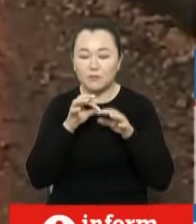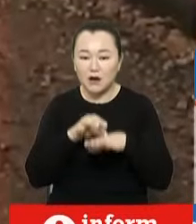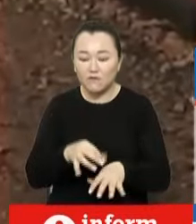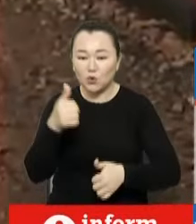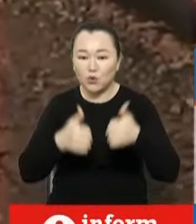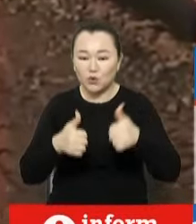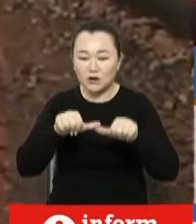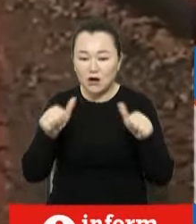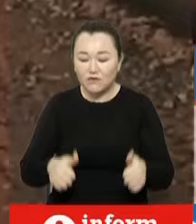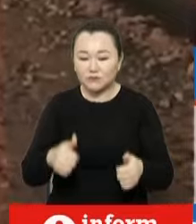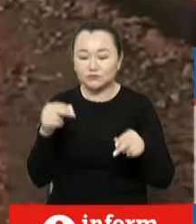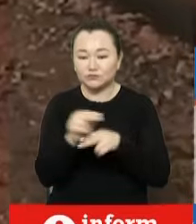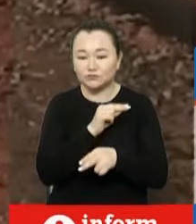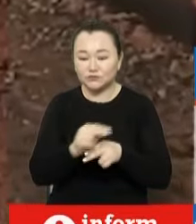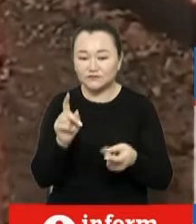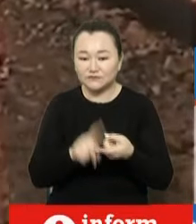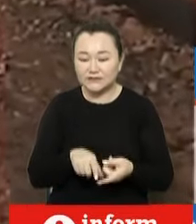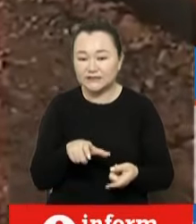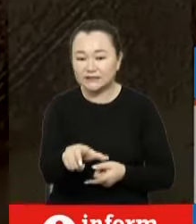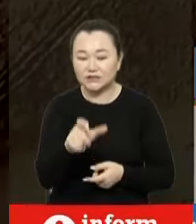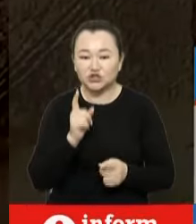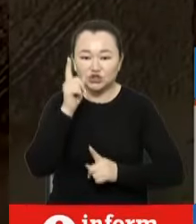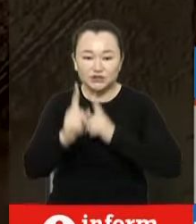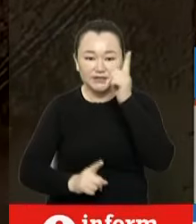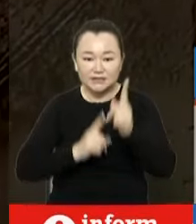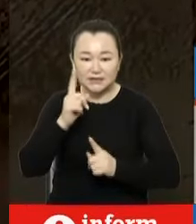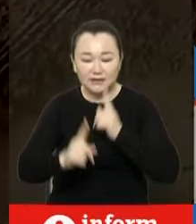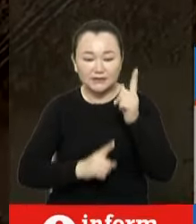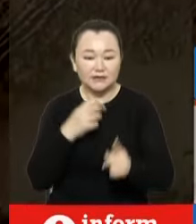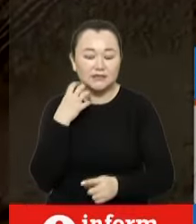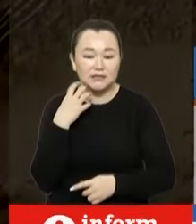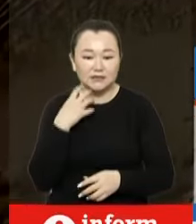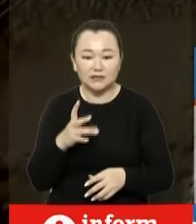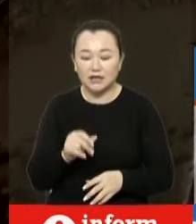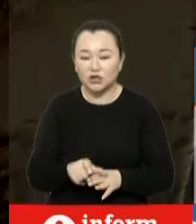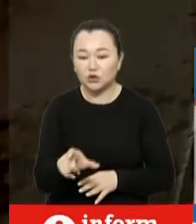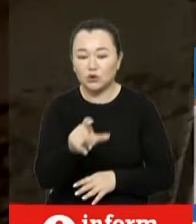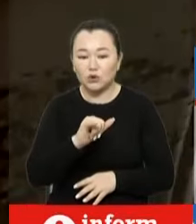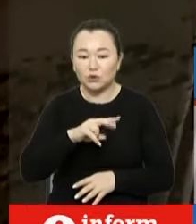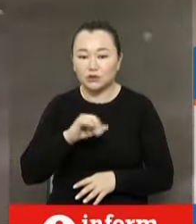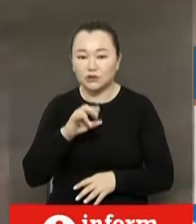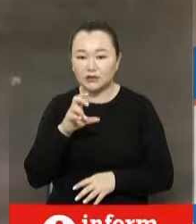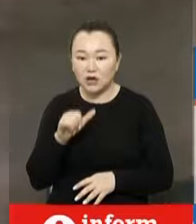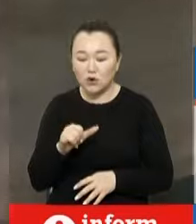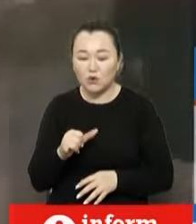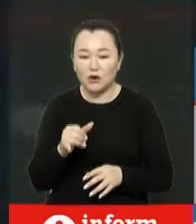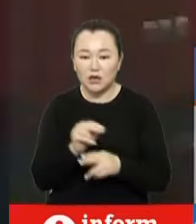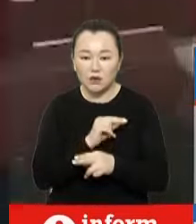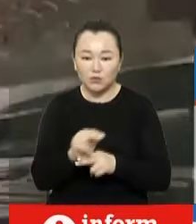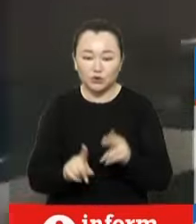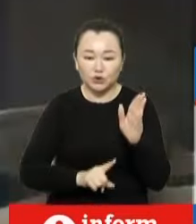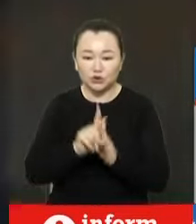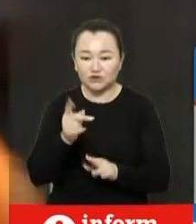оформление по реконструкции участка трассы Жезказган карда на территории области улытау ремонт планирует начать в